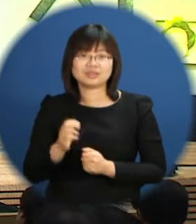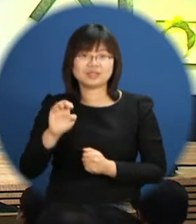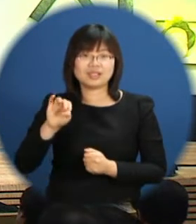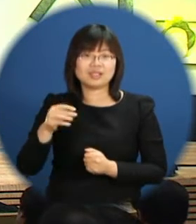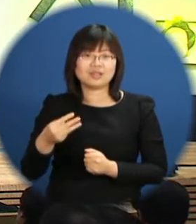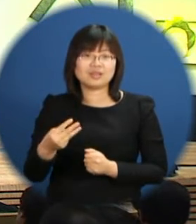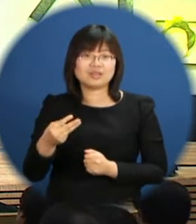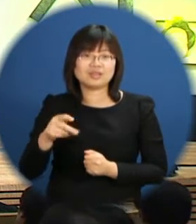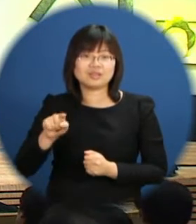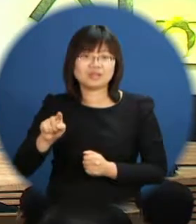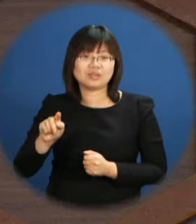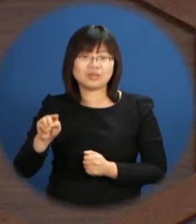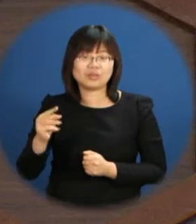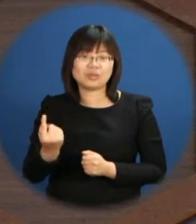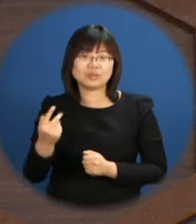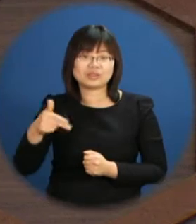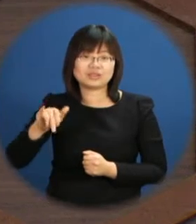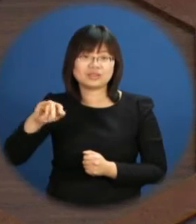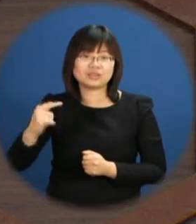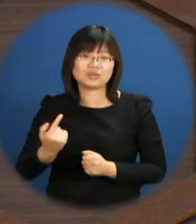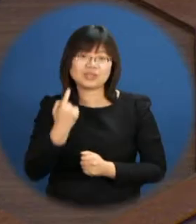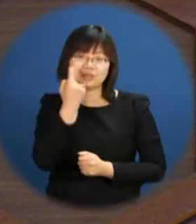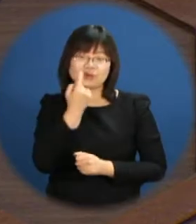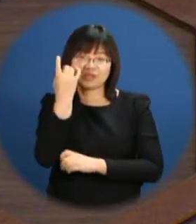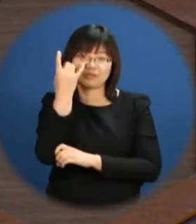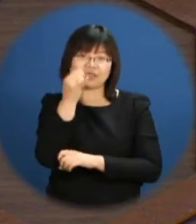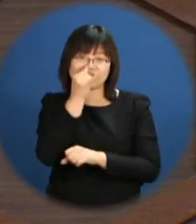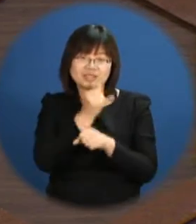스톤 이론에 기반한 거였습니다 뭐냐면